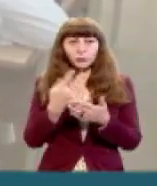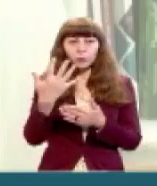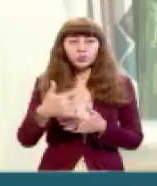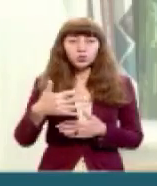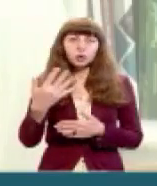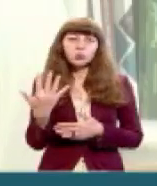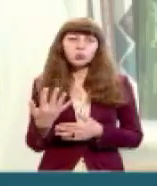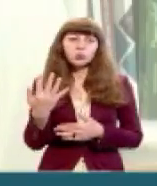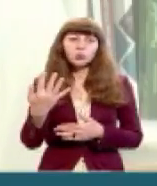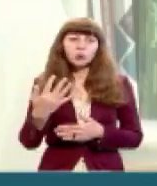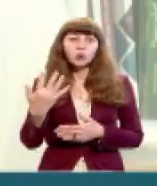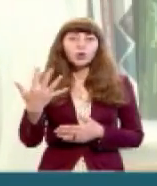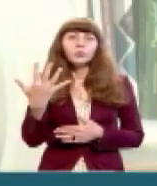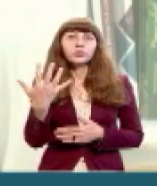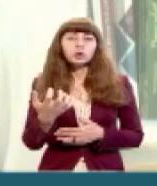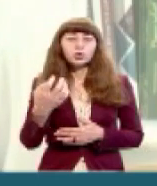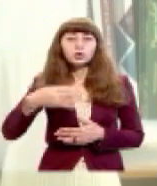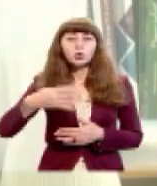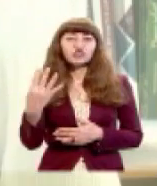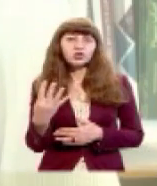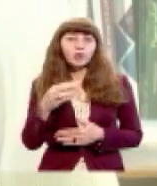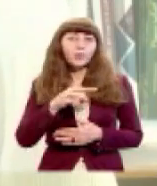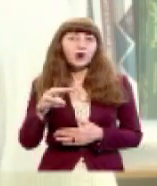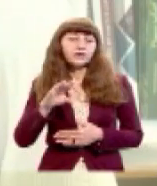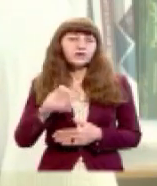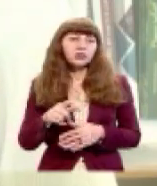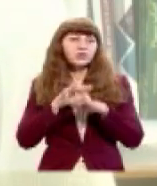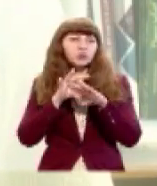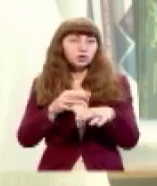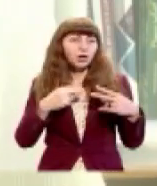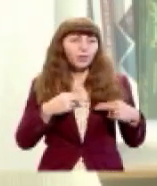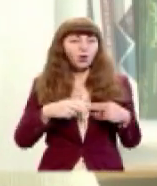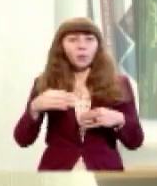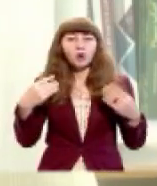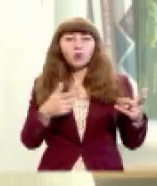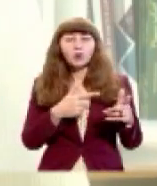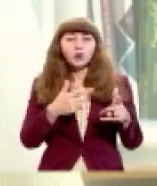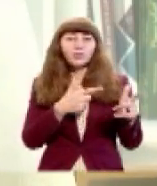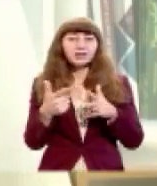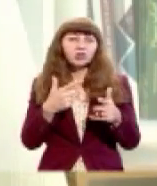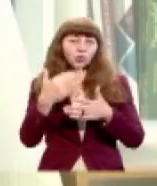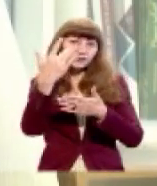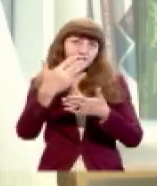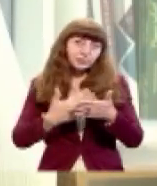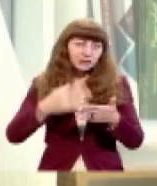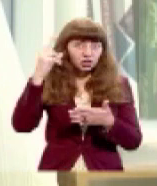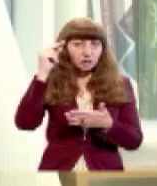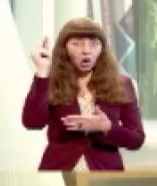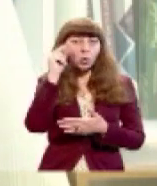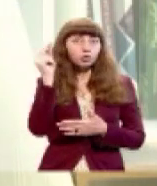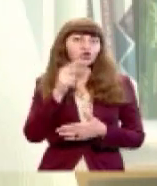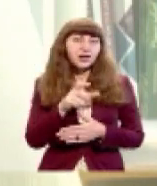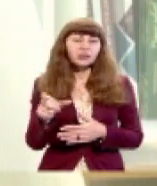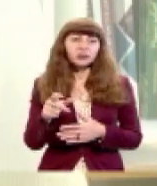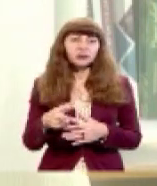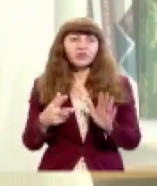жұмыс жүргізуде. 2022 году, в прошлом году, 8 августа были внесены изменения в это постановление. 2022 жылы 8 тамызда